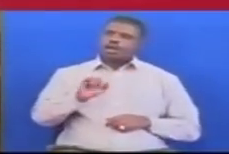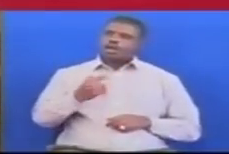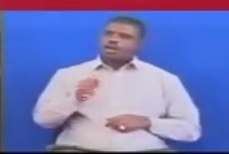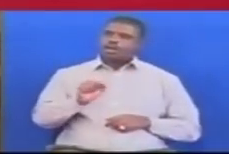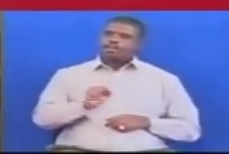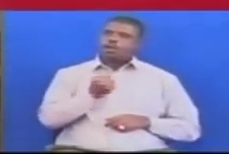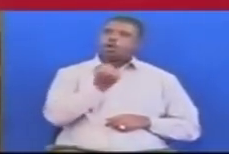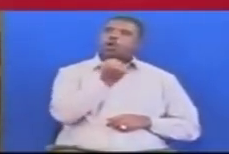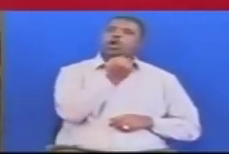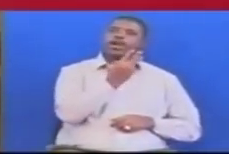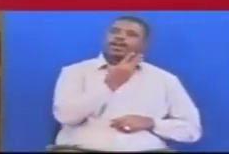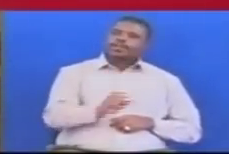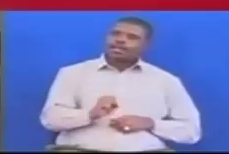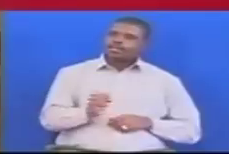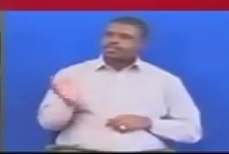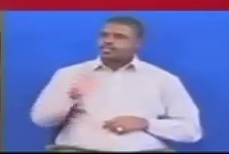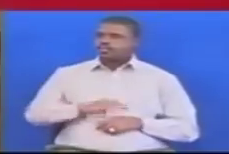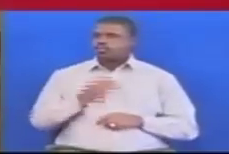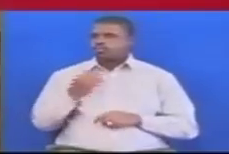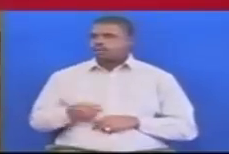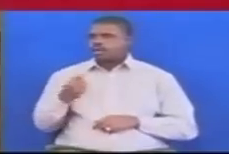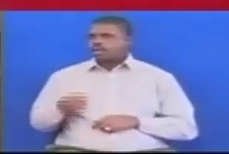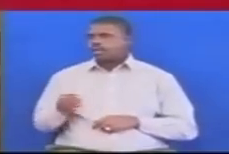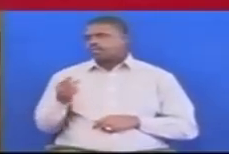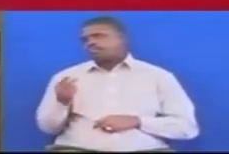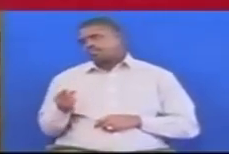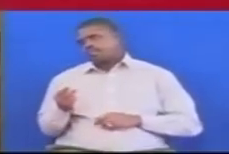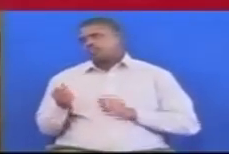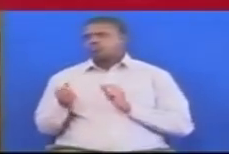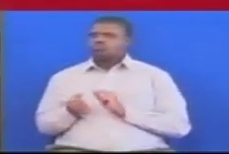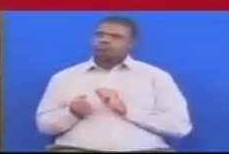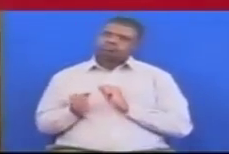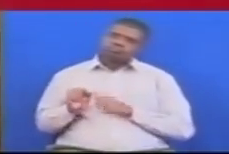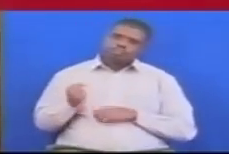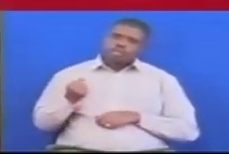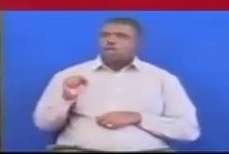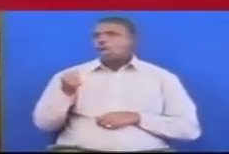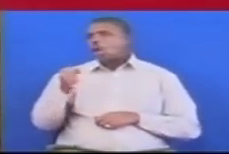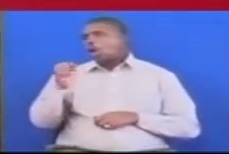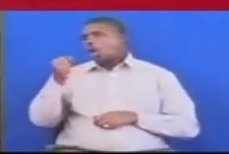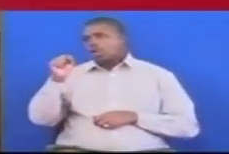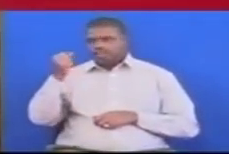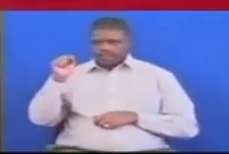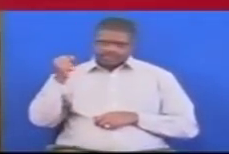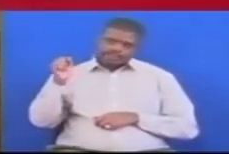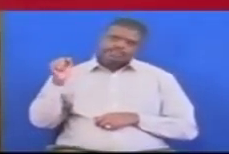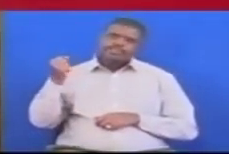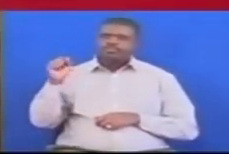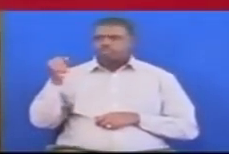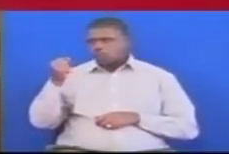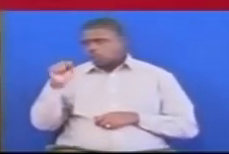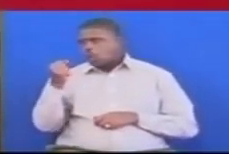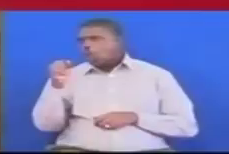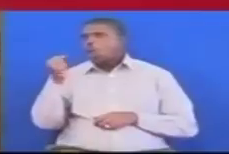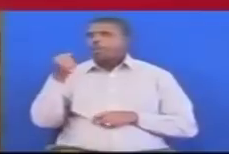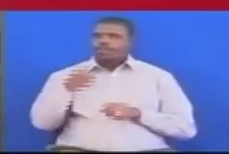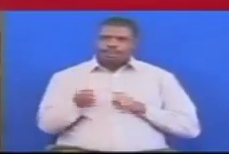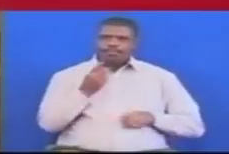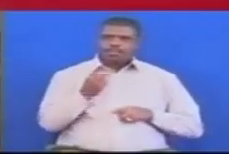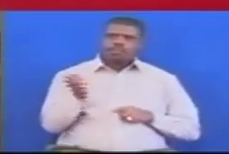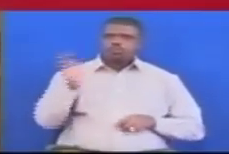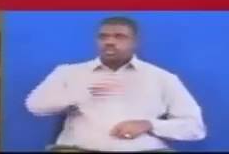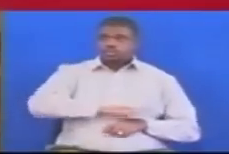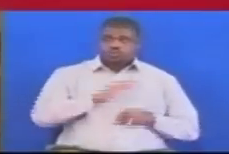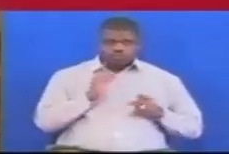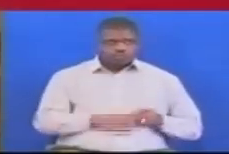siku hadi lita 215 milioni lita milioni 200 kwa